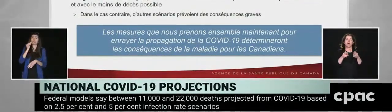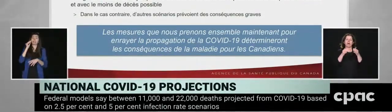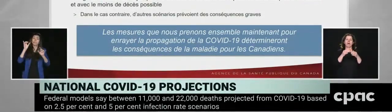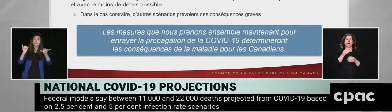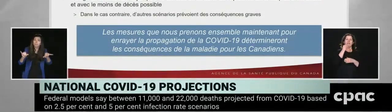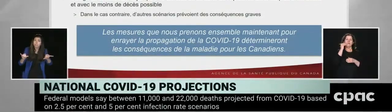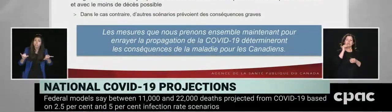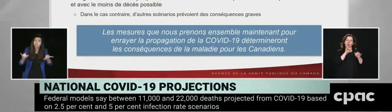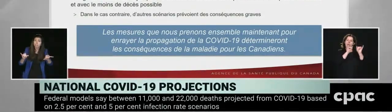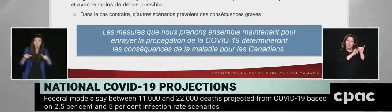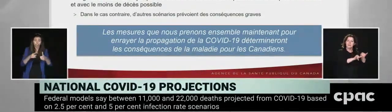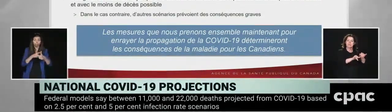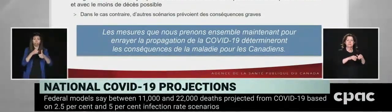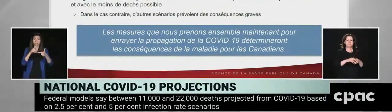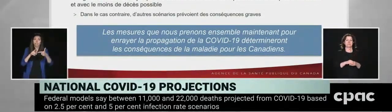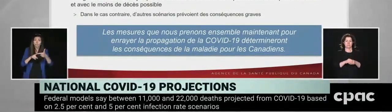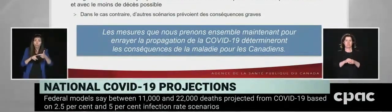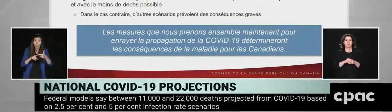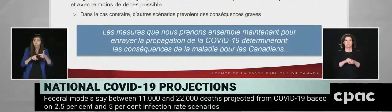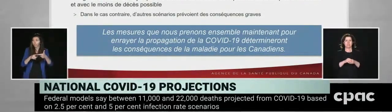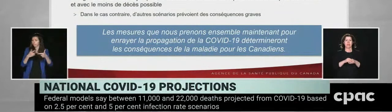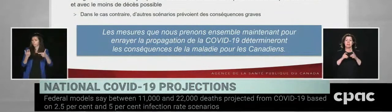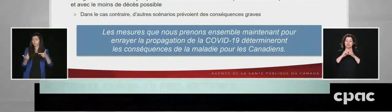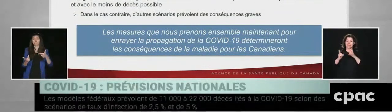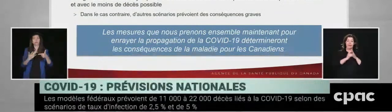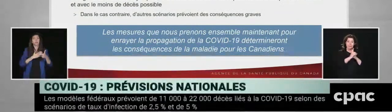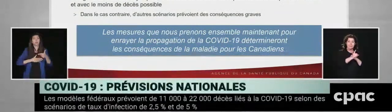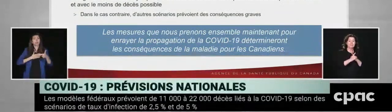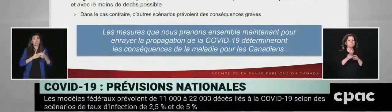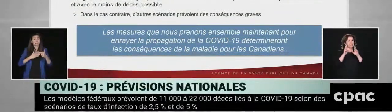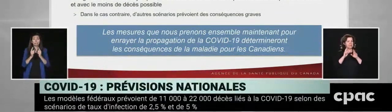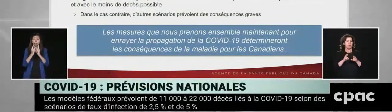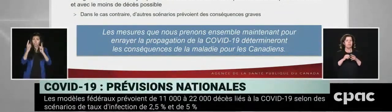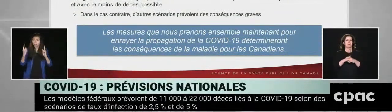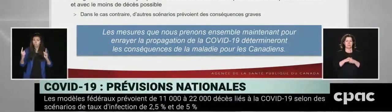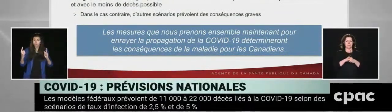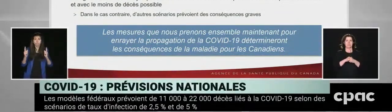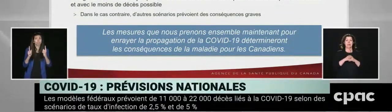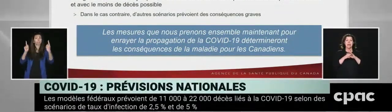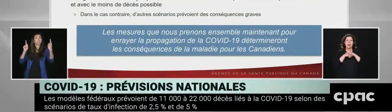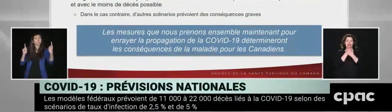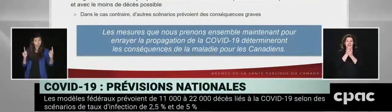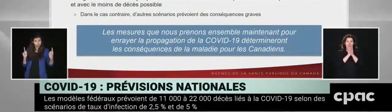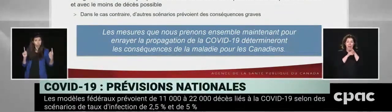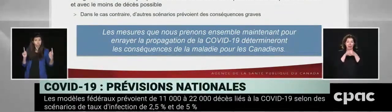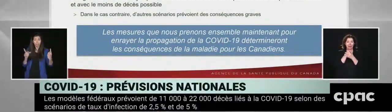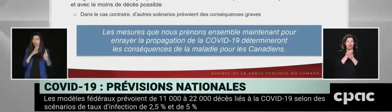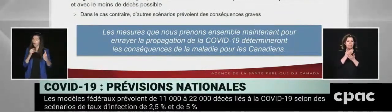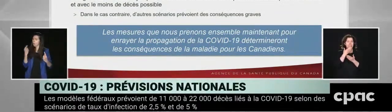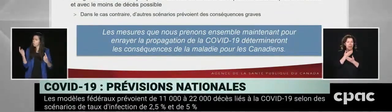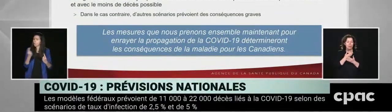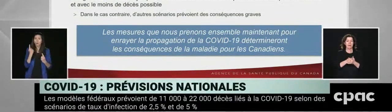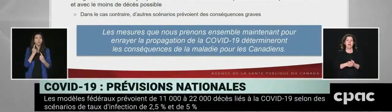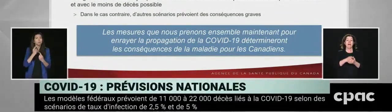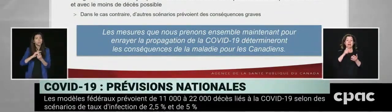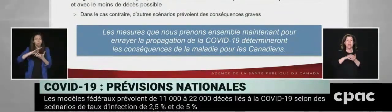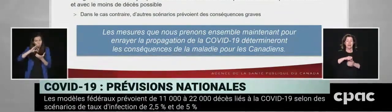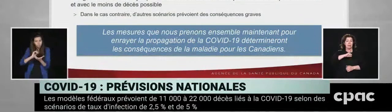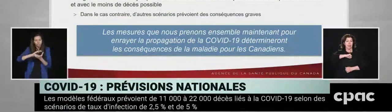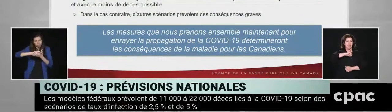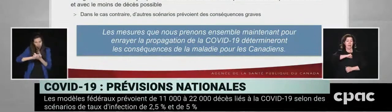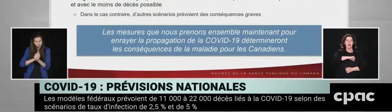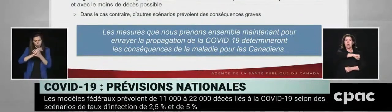les autres, de se laver les mains méticuleusement et de couvrir leur bouche lorsqu'ils toussent. Ce que nous faisons